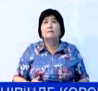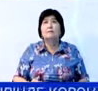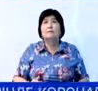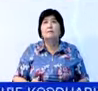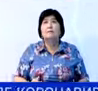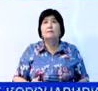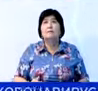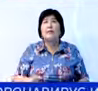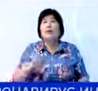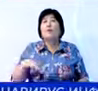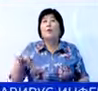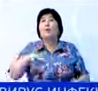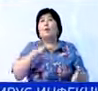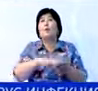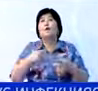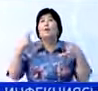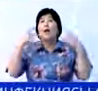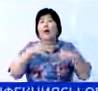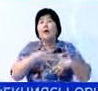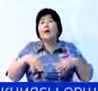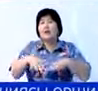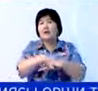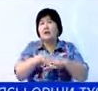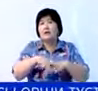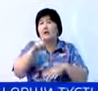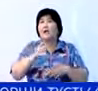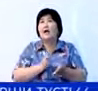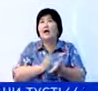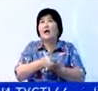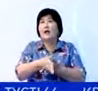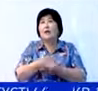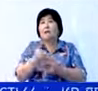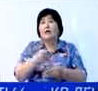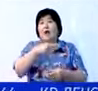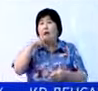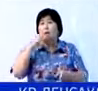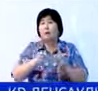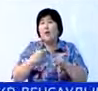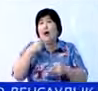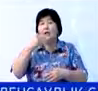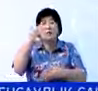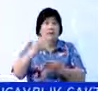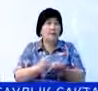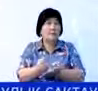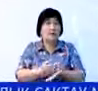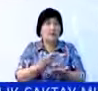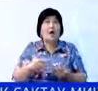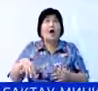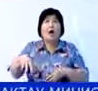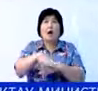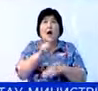анық. Бұл облыс орталығындағы мал базары. Ығы-жығы адам. Кіреберісте кәуап пісірілуде. Санитарлық талаптар сақталмаған. Ал